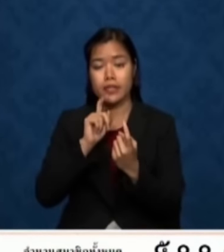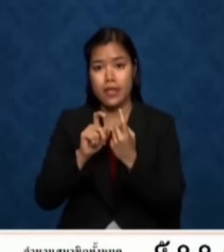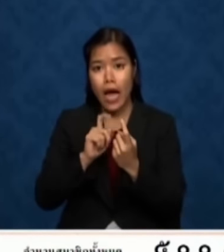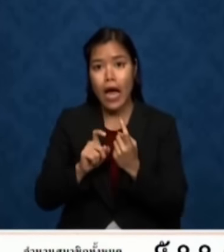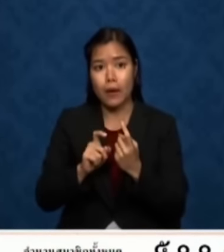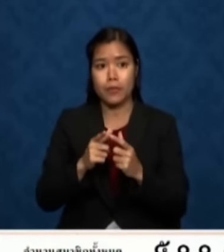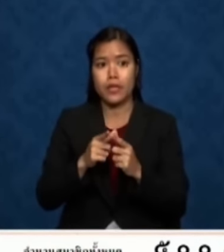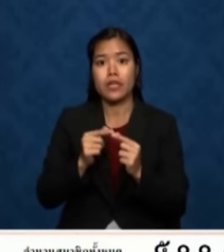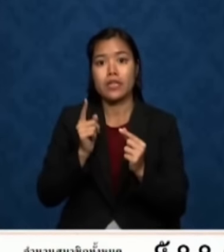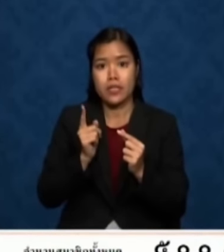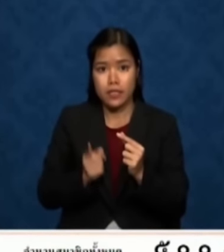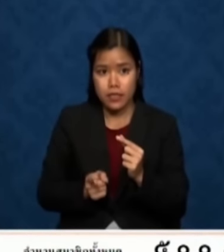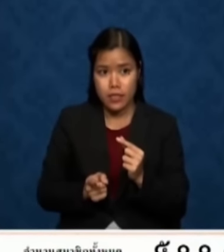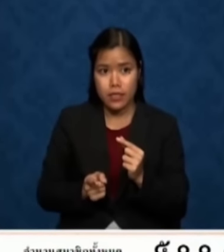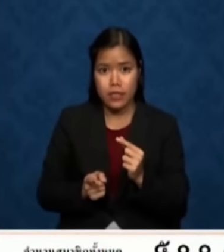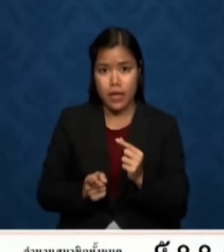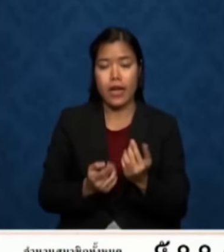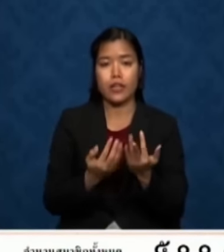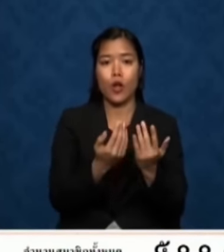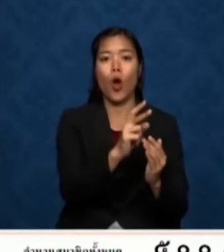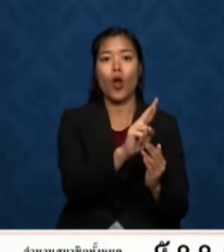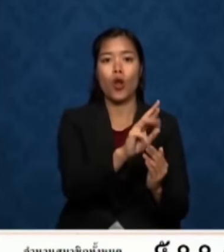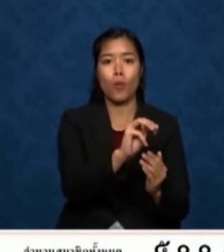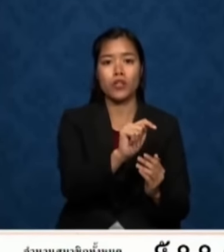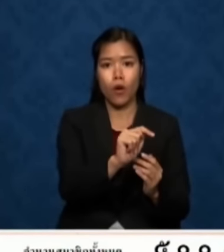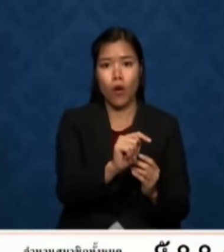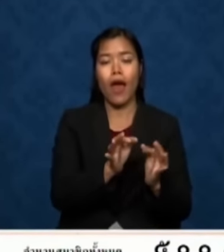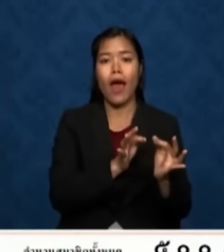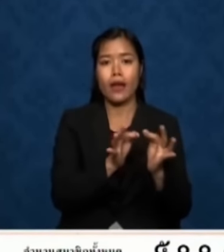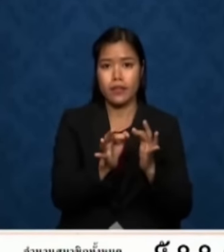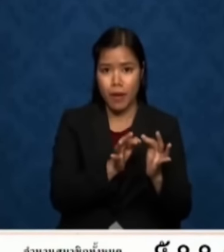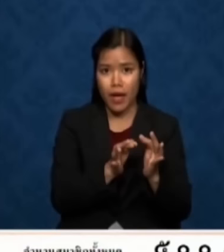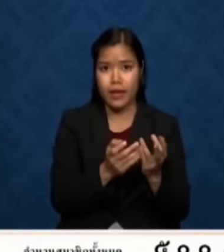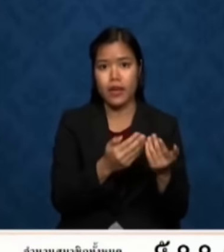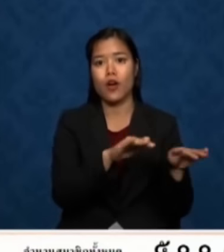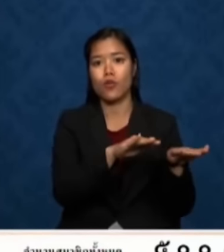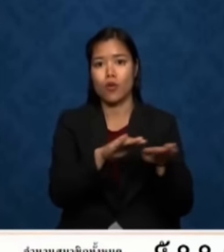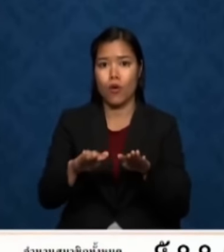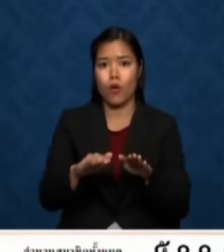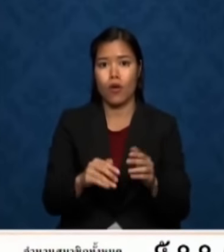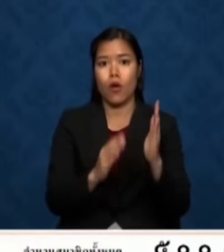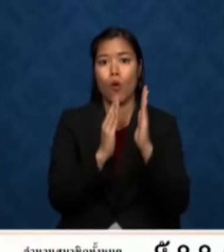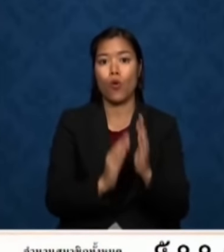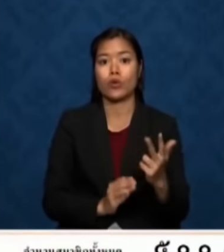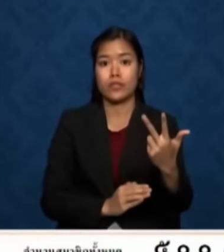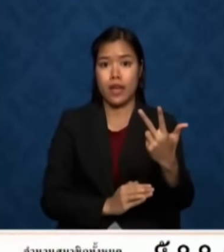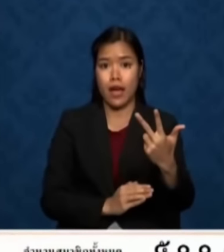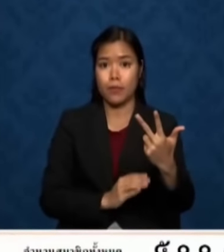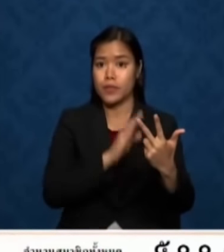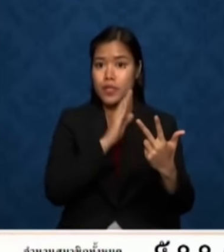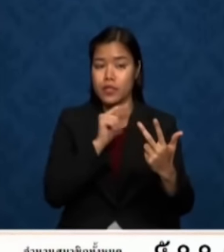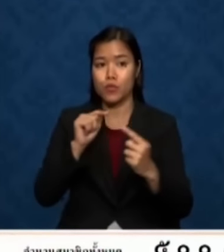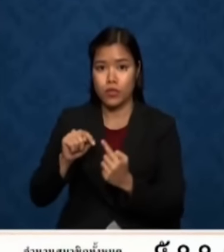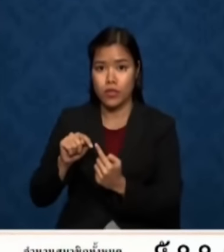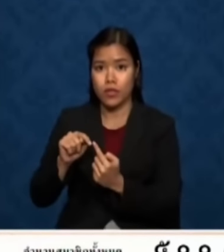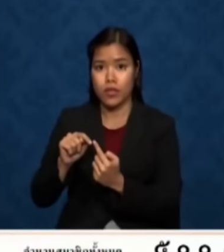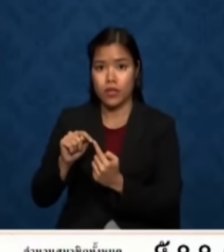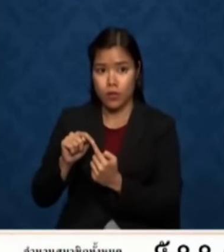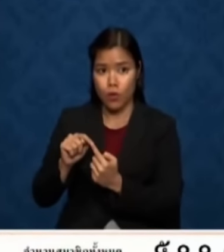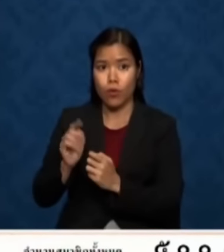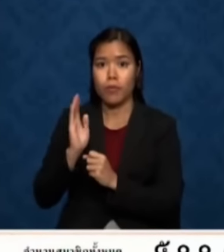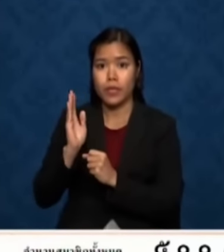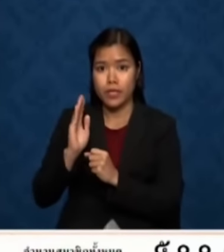านตรีจะชี้แจงได้ครับเพราะว่าท่านตรีเตรียมจะชี้แจงอีก3ท่านหลังจากที่คุณณัฐจาพูด